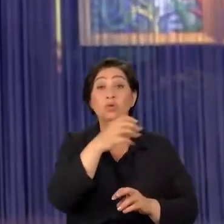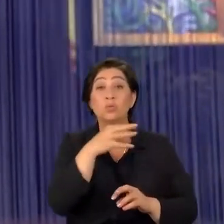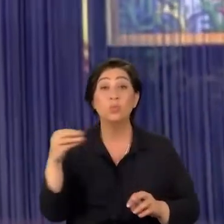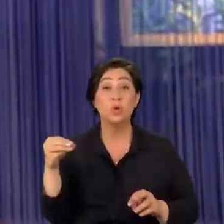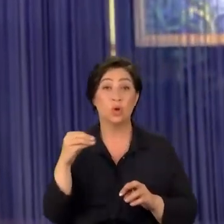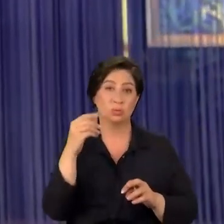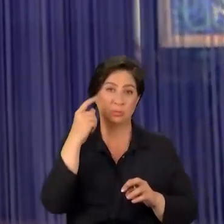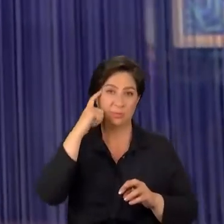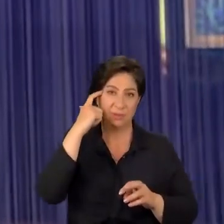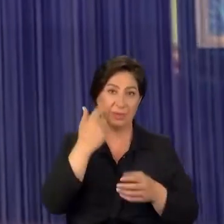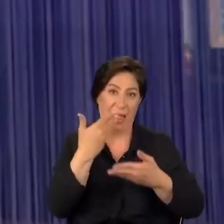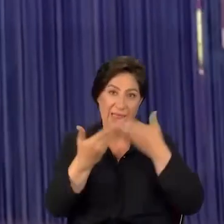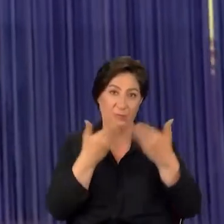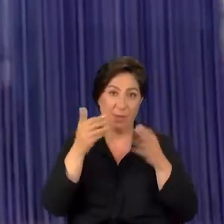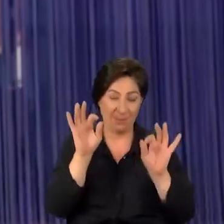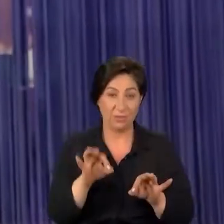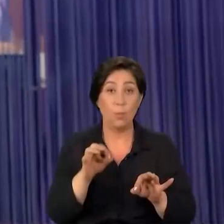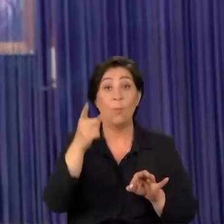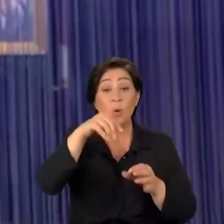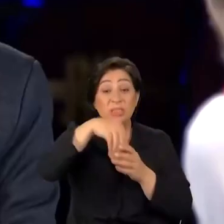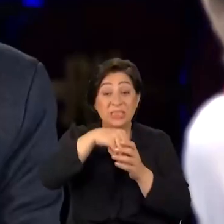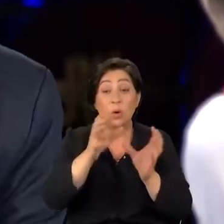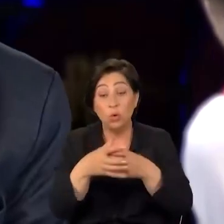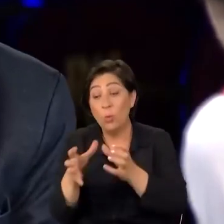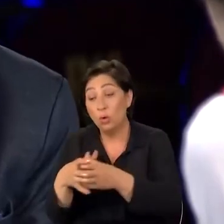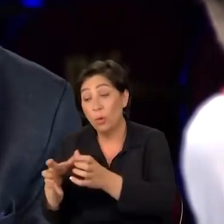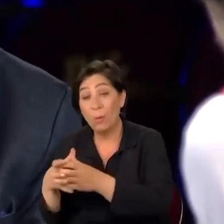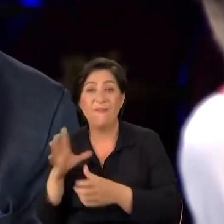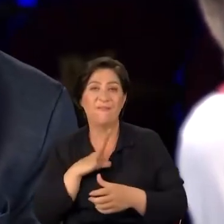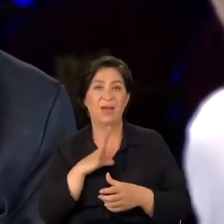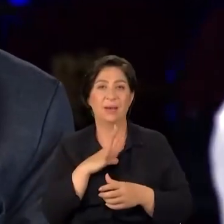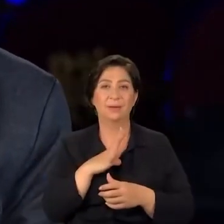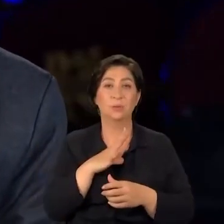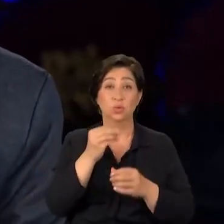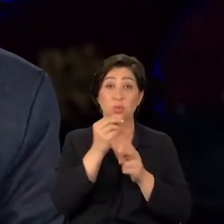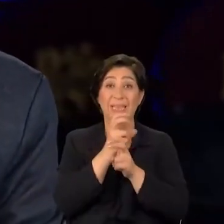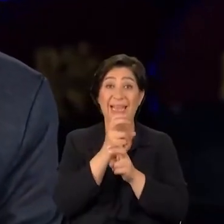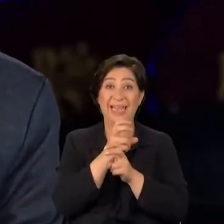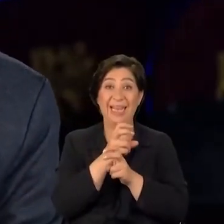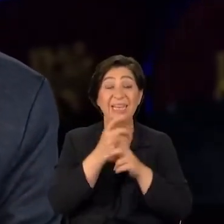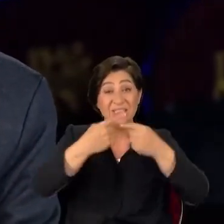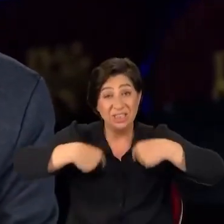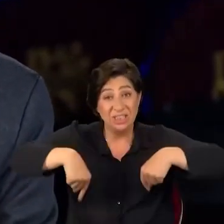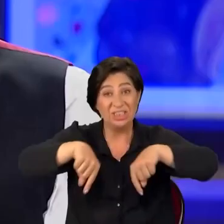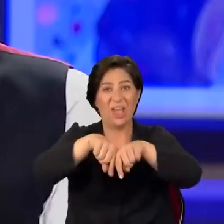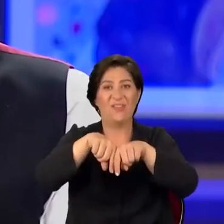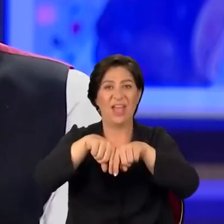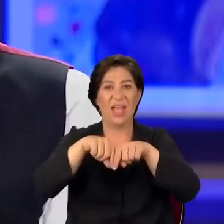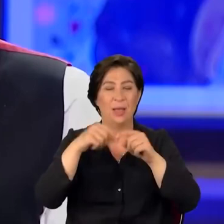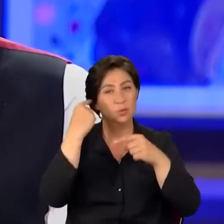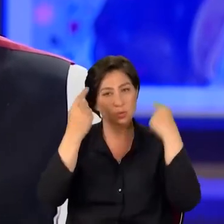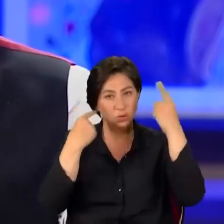kütlenin tanımından başladım. Çok onun için de başka kümeler de bu var. Bu ama çok da tehlikeli. Yani çevre etkisiyle,